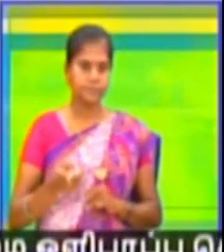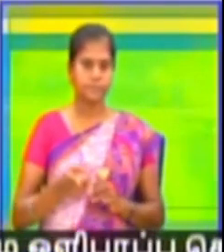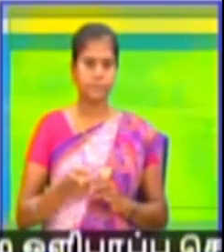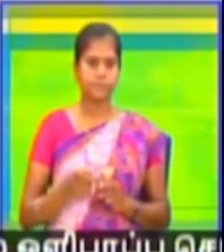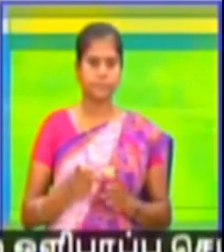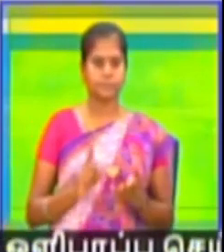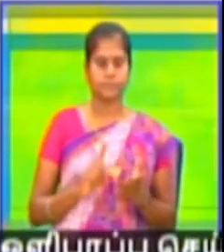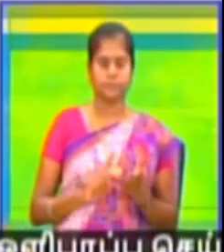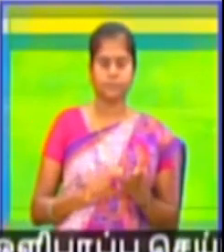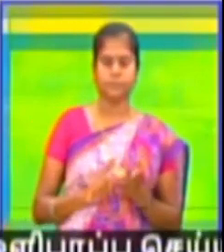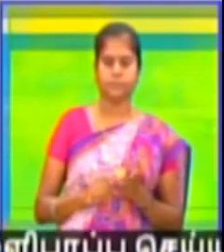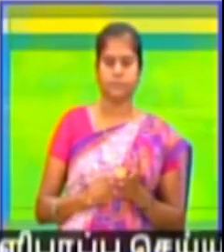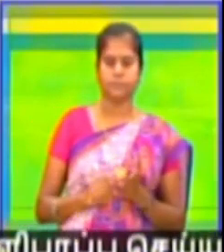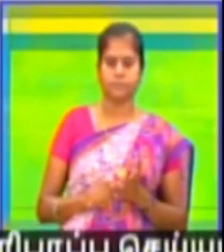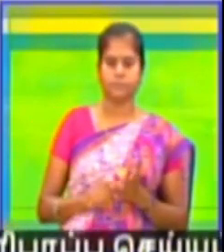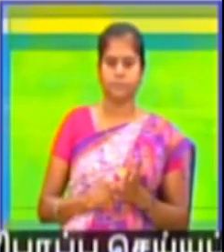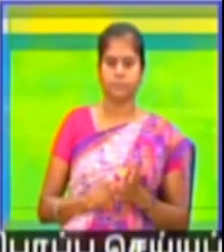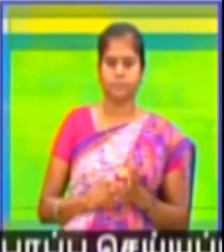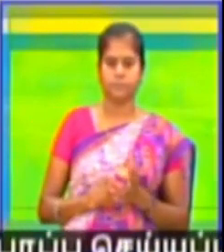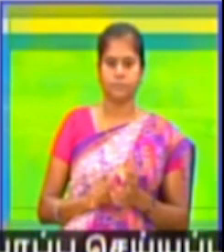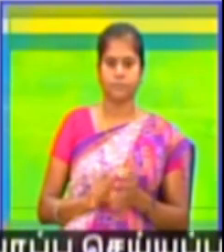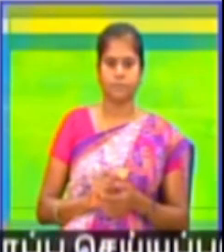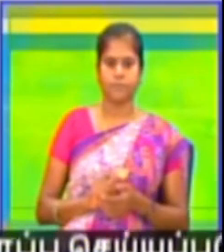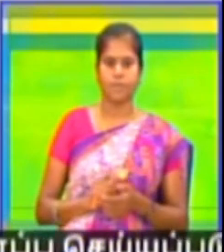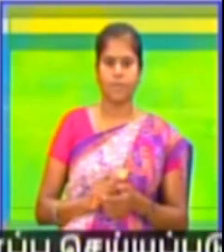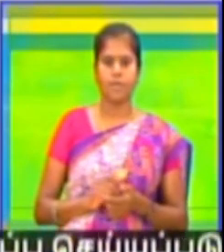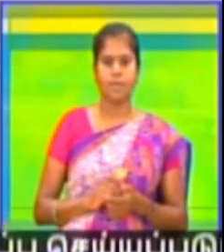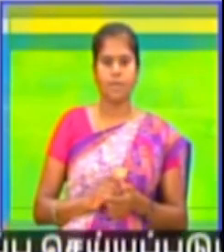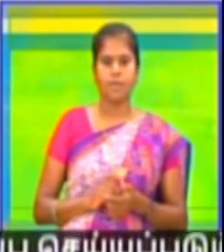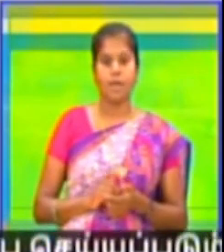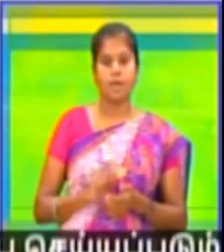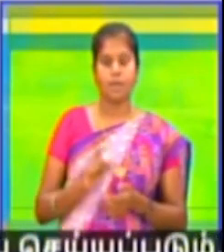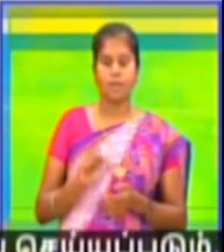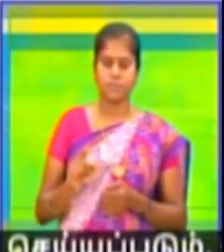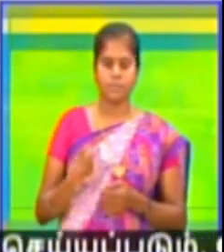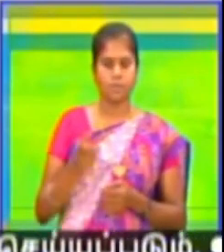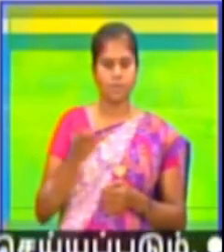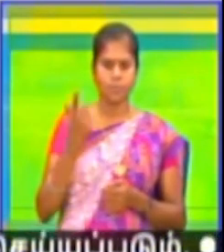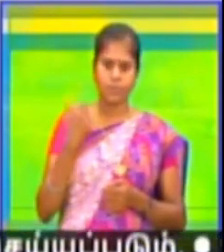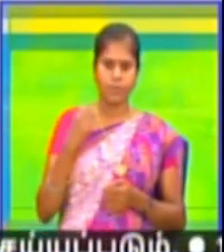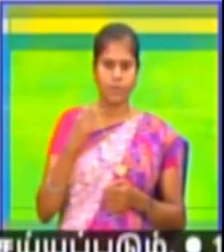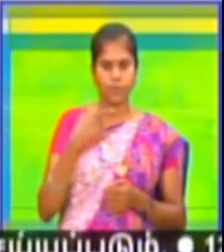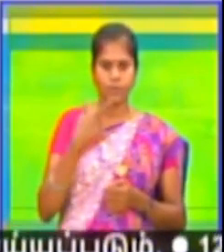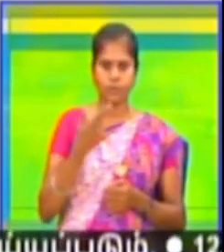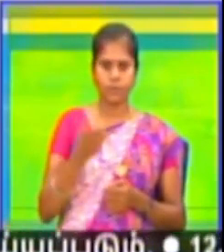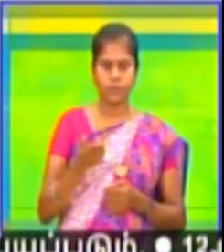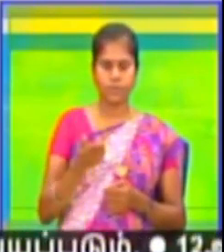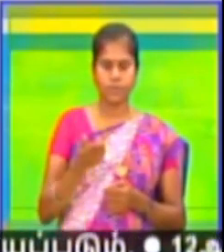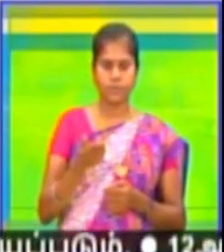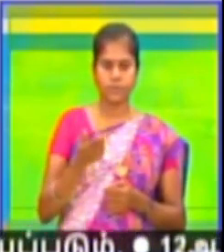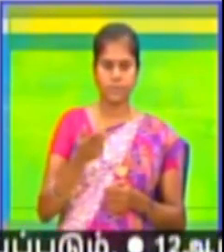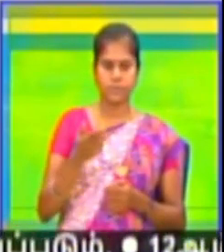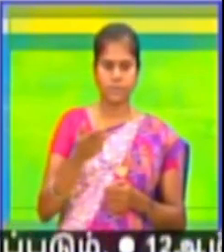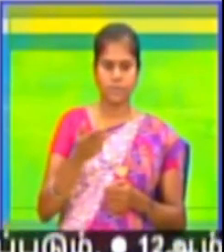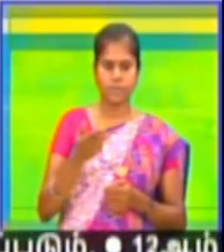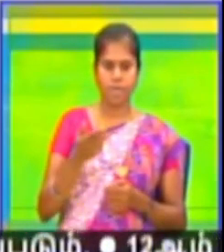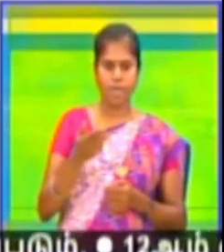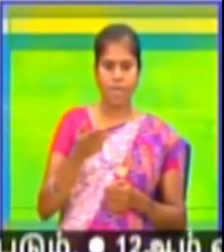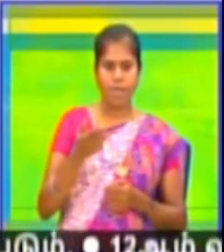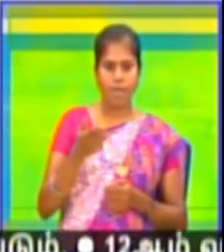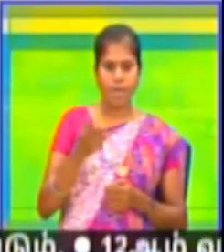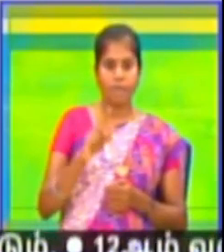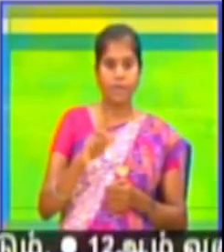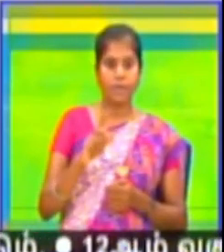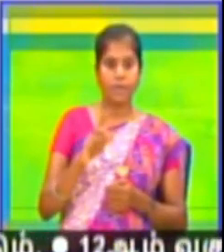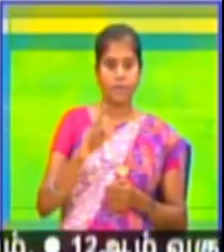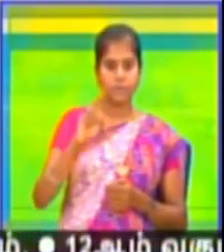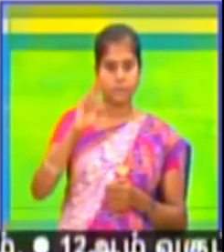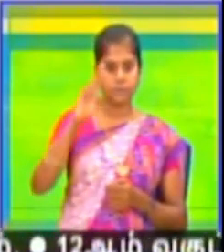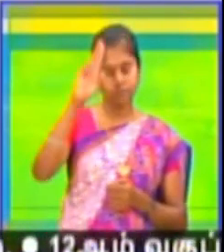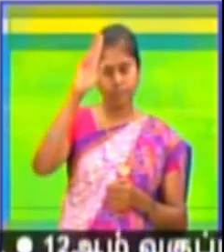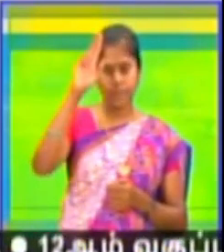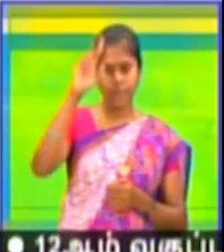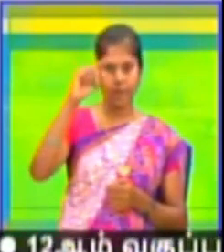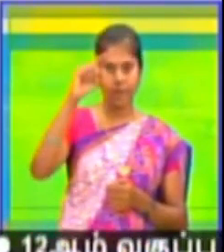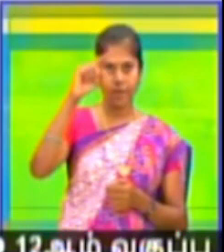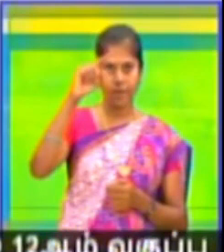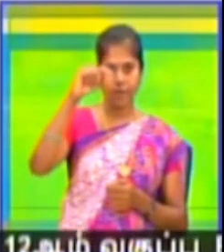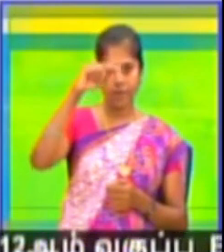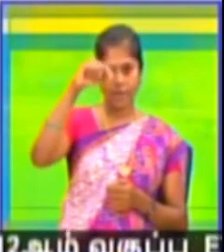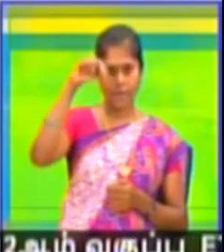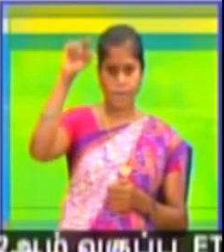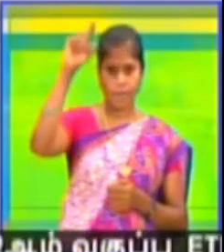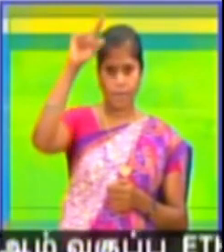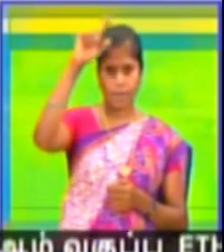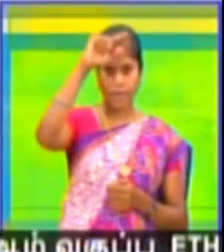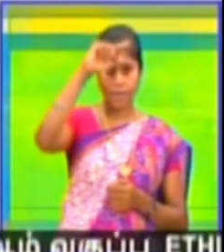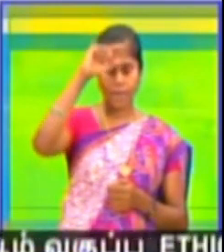நாடுகள் சொல்லும்போது அலாஸ்கா அப்படின்னு ஒரு நாடு இருக்குதுன்னு சொன்னேன் இல்லையா, வடக்கு பகுதியில். அந்த வடக்கில் அலாஸ்கா அப்படிங்கிற